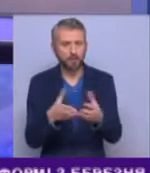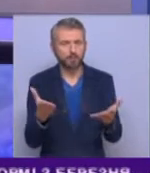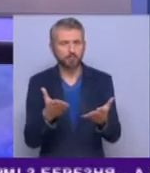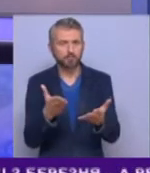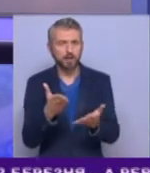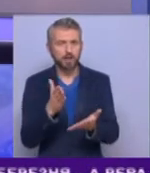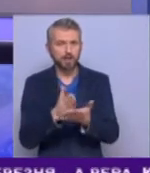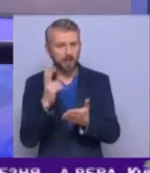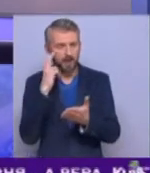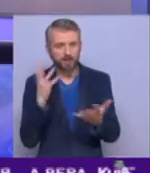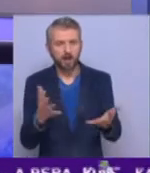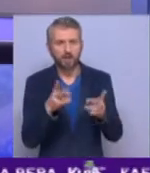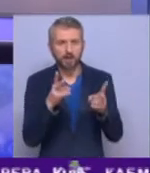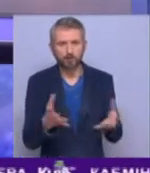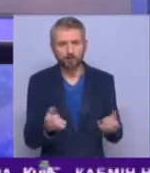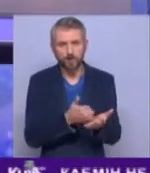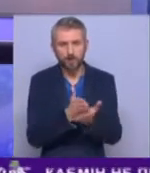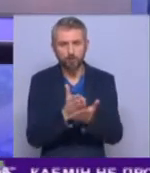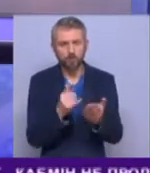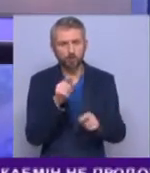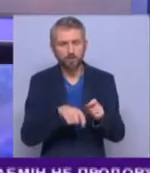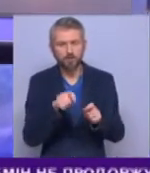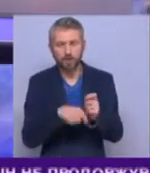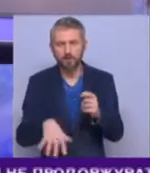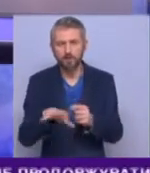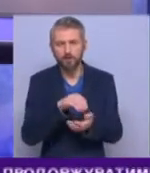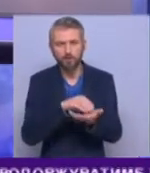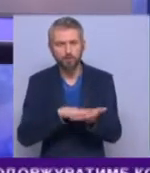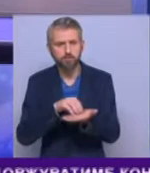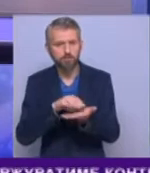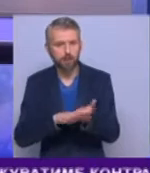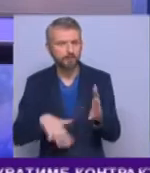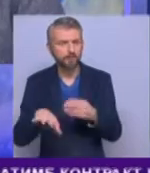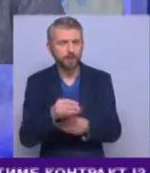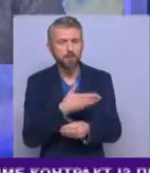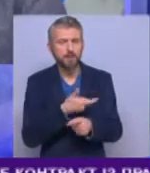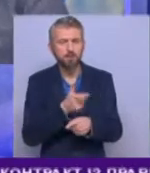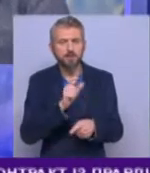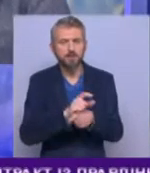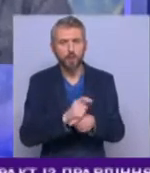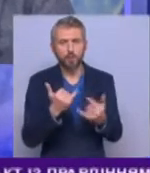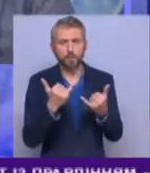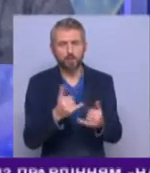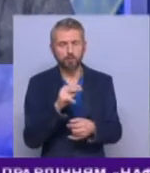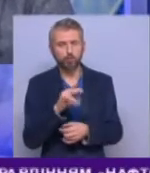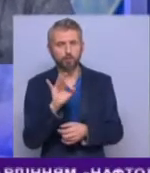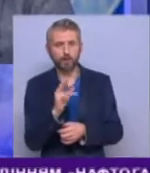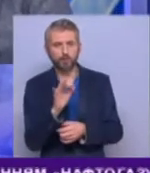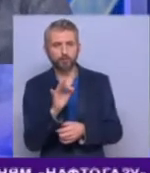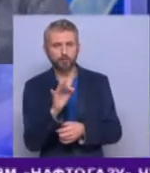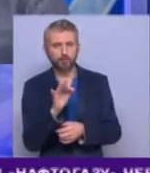Київська аварійна рятувальна служба. Сьогодні інспекція вся прийшла, все описала приписами. Ми максимально зараз, Петро Олександрович